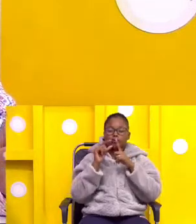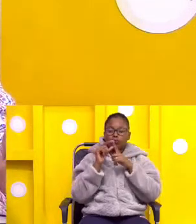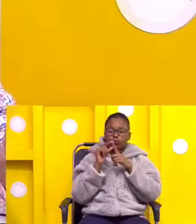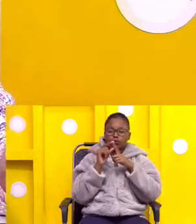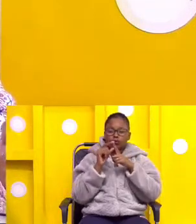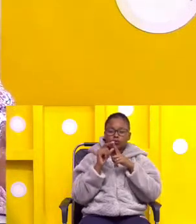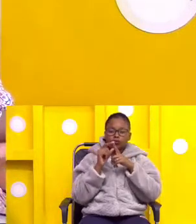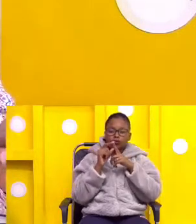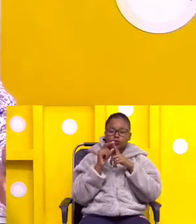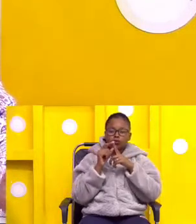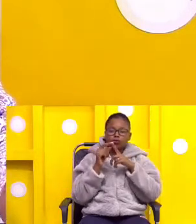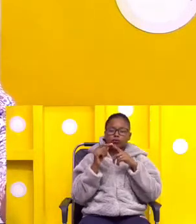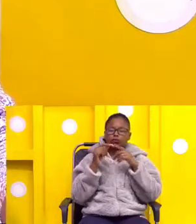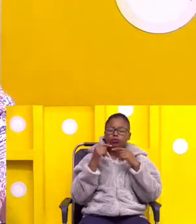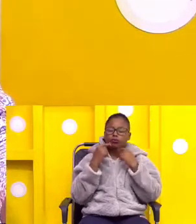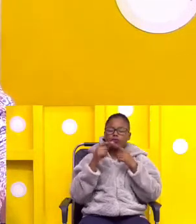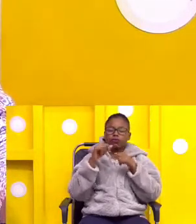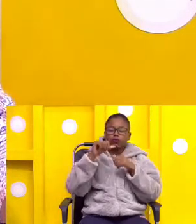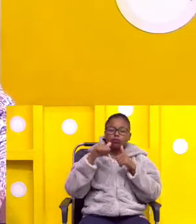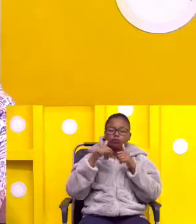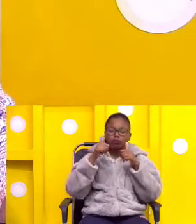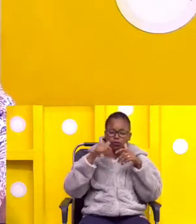aragia ciugo cia kirathimo